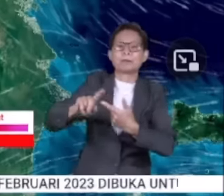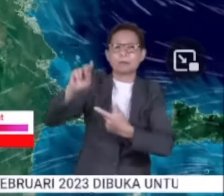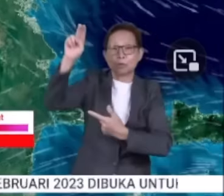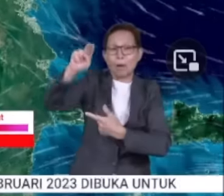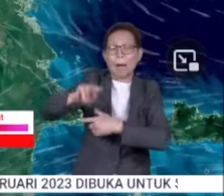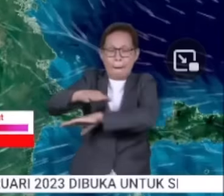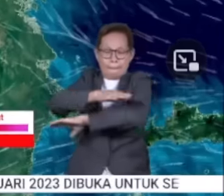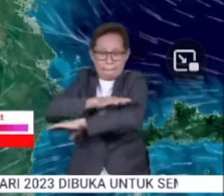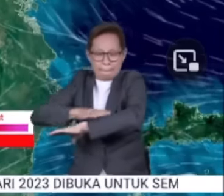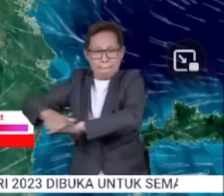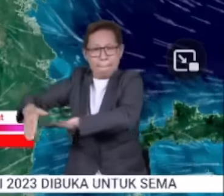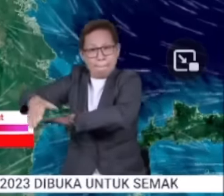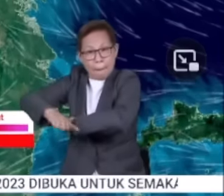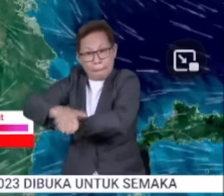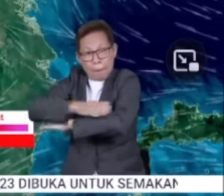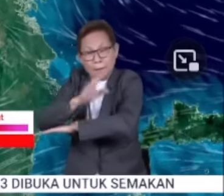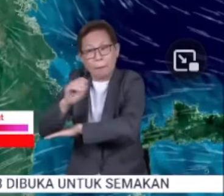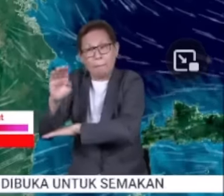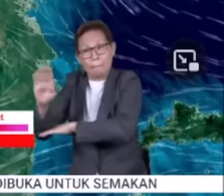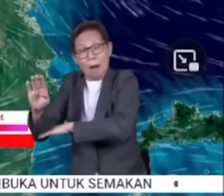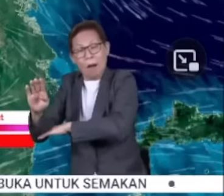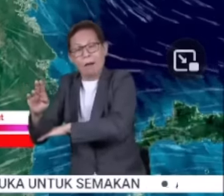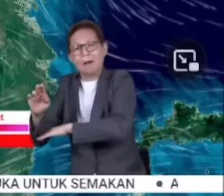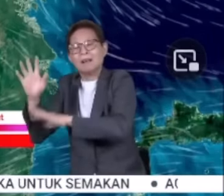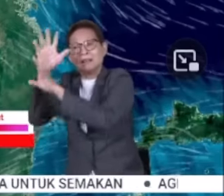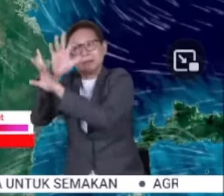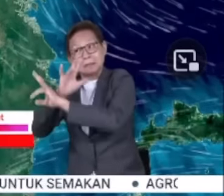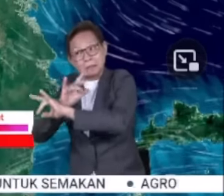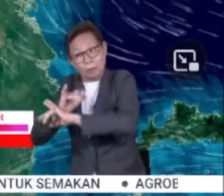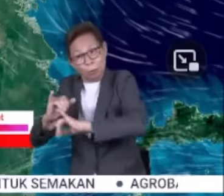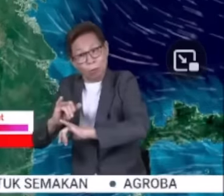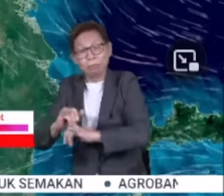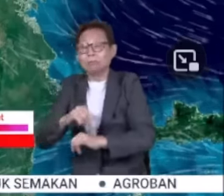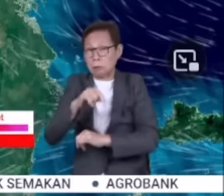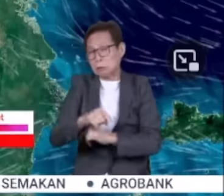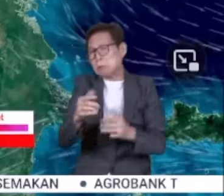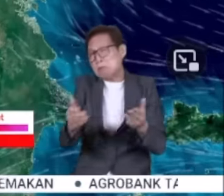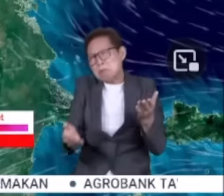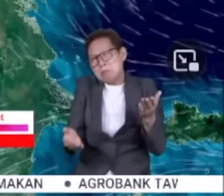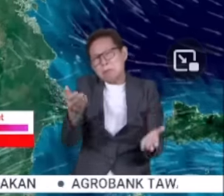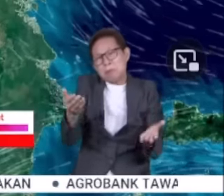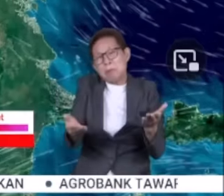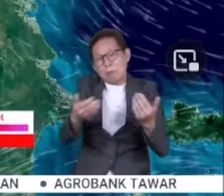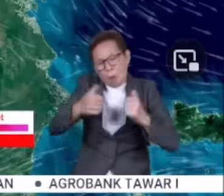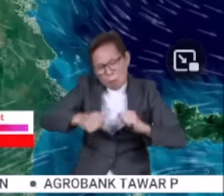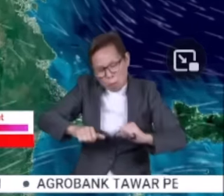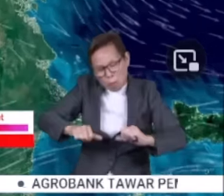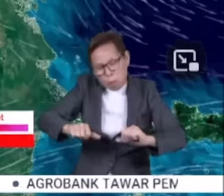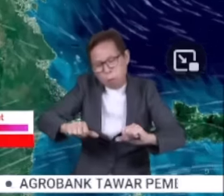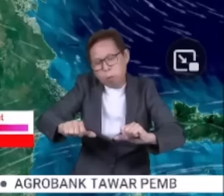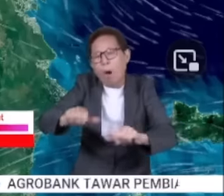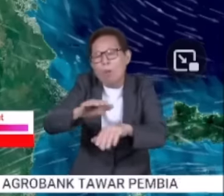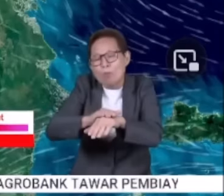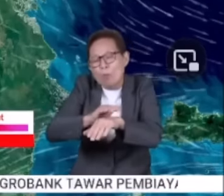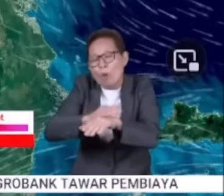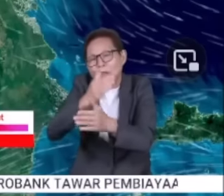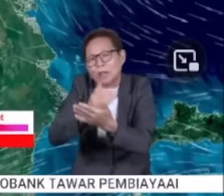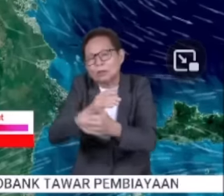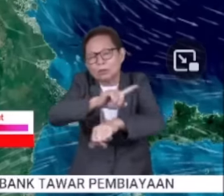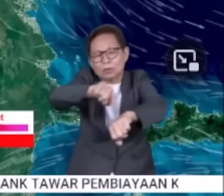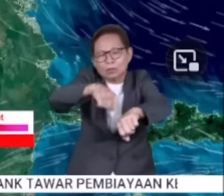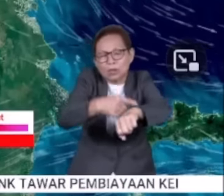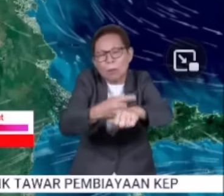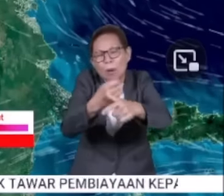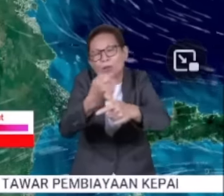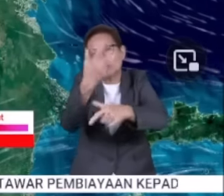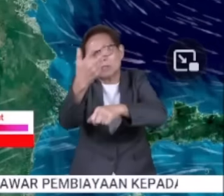pesisir pantai dan juga bahagian barat negeri Sarawak. Yang mana keadaan ini dijangkakan boleh beransur reda dalam tempoh masa 2